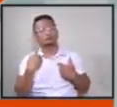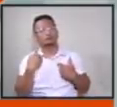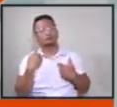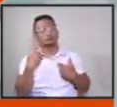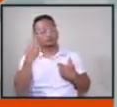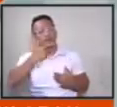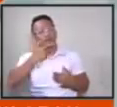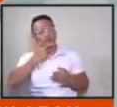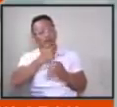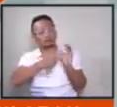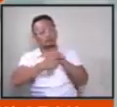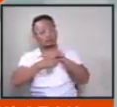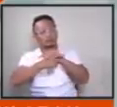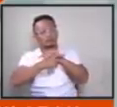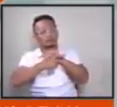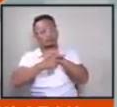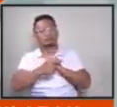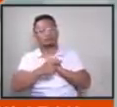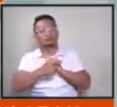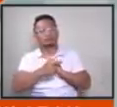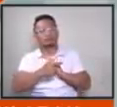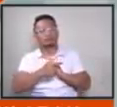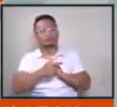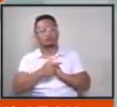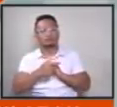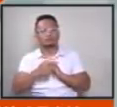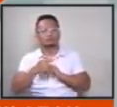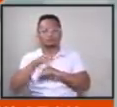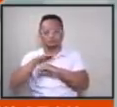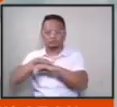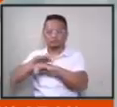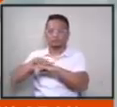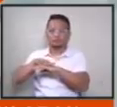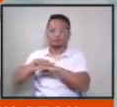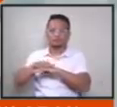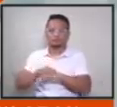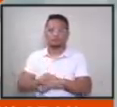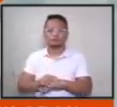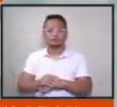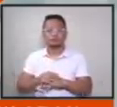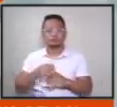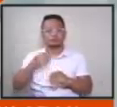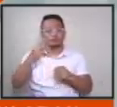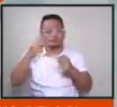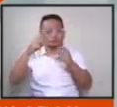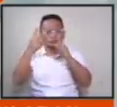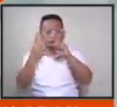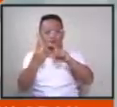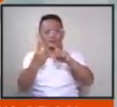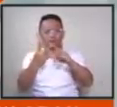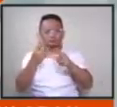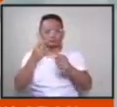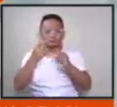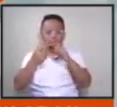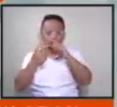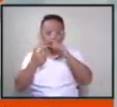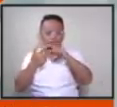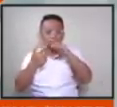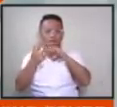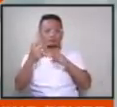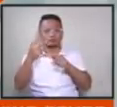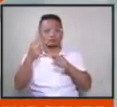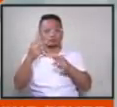hindi po alam yung baril. Nagbabanta pa raw na kay Chairman? Ay, hindi po, sir. No, grave threat na pala. Ang dami na, no? Child abuse, grave threat, physical